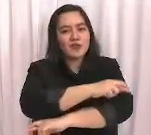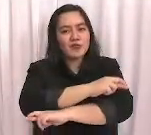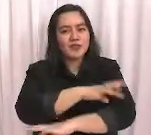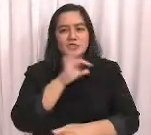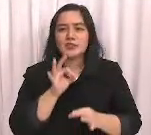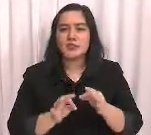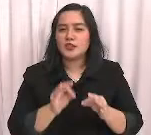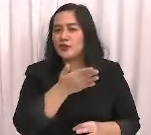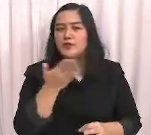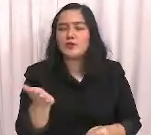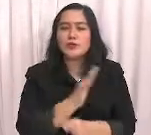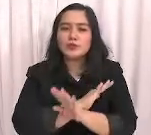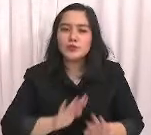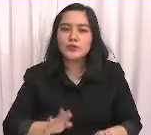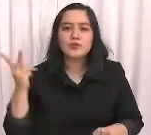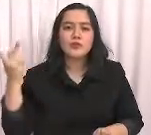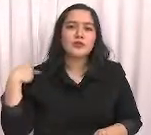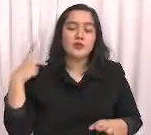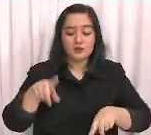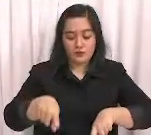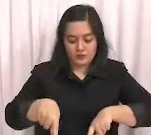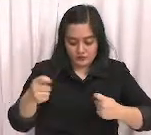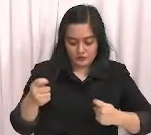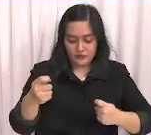ng isang babae,